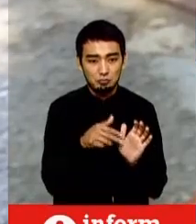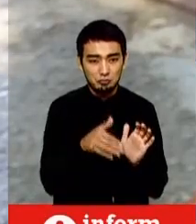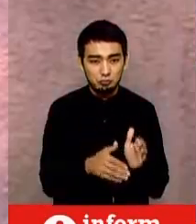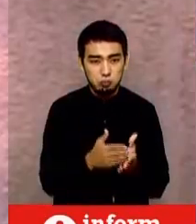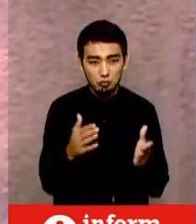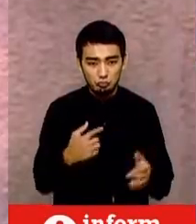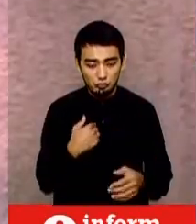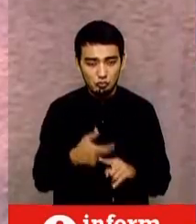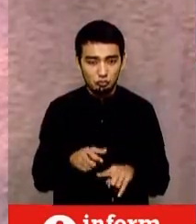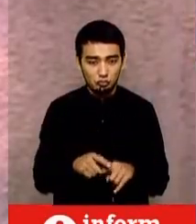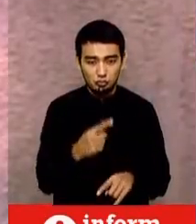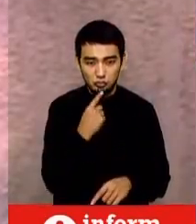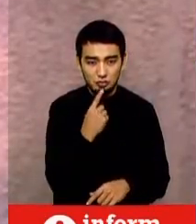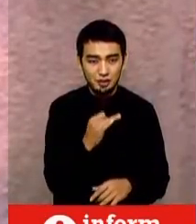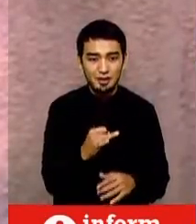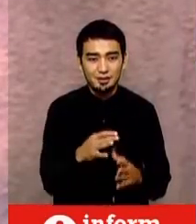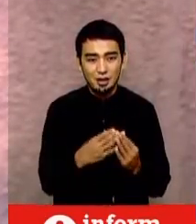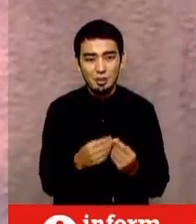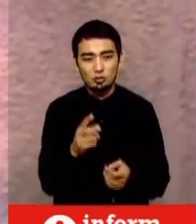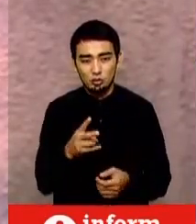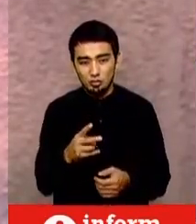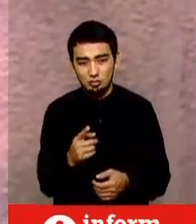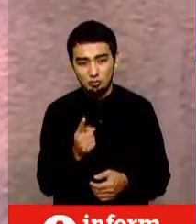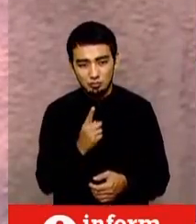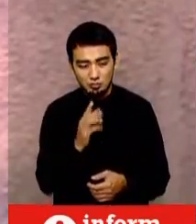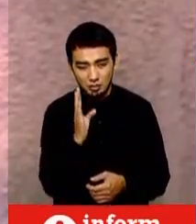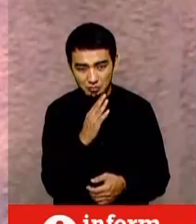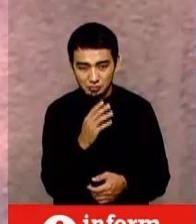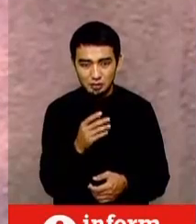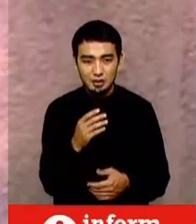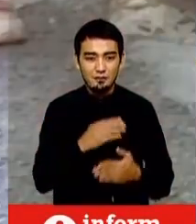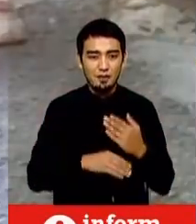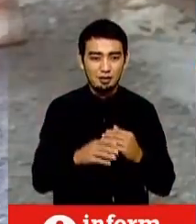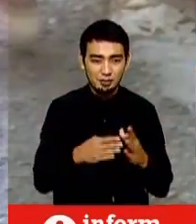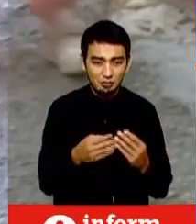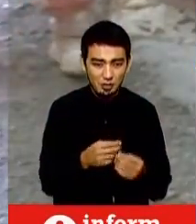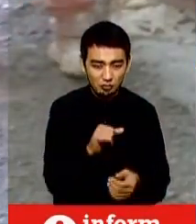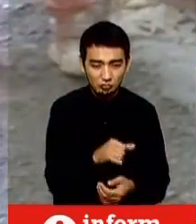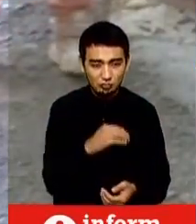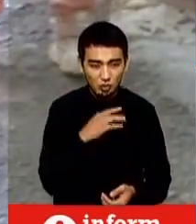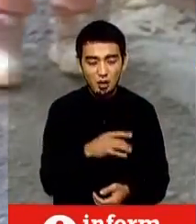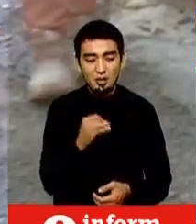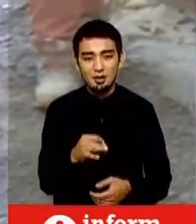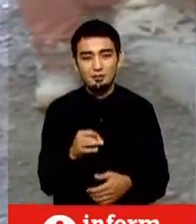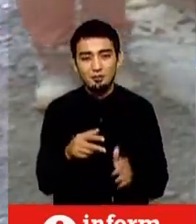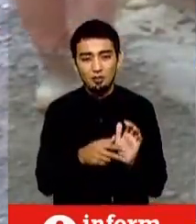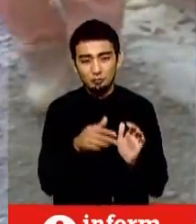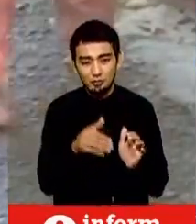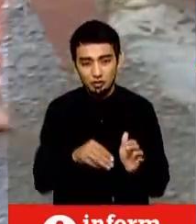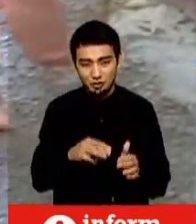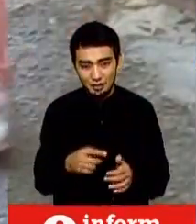қиын болып тұр. Жағдай төмен отбасылар көп бізде, жалғыз бастылар көп, инвалид семьялар көп. 8 мыңның өзін екі айлап